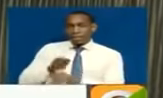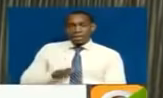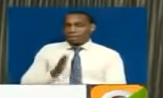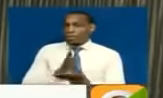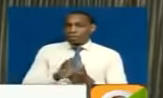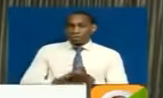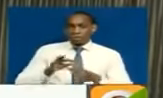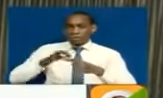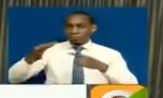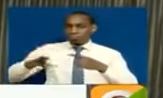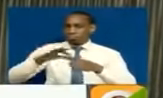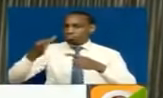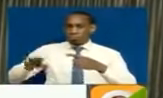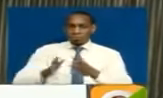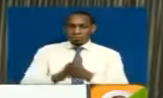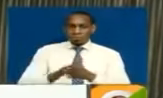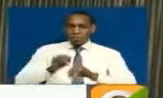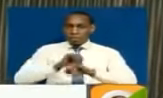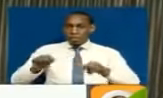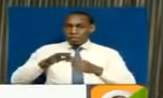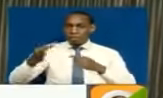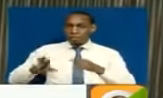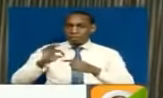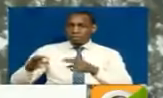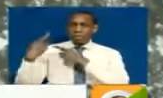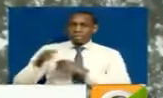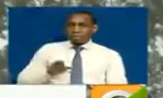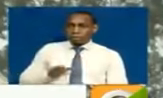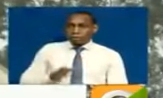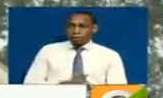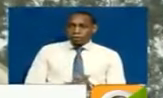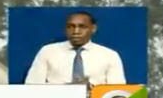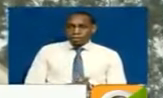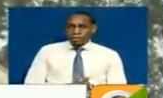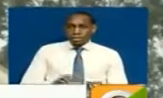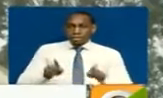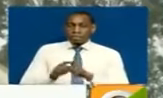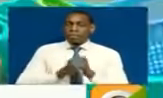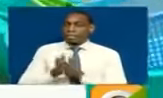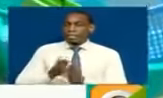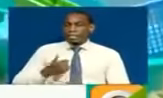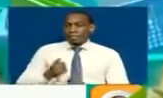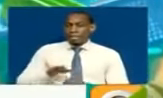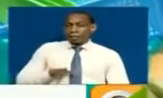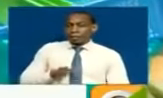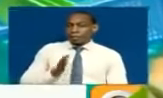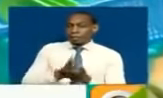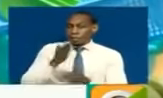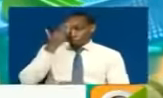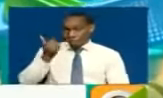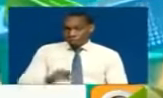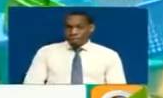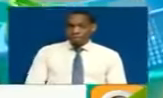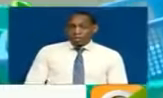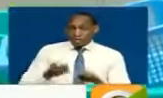kusema ukweli. Kudondoa mboga, kuosha mboga, hiyo ni kazi ya wamama sana sana. Na niko na hiyo passion na wamama sana.